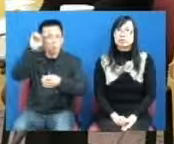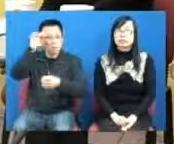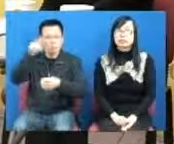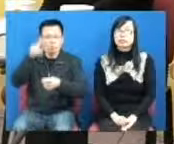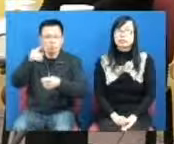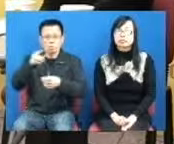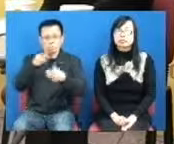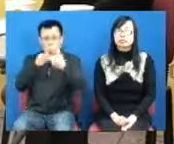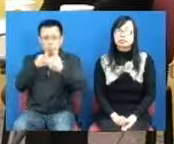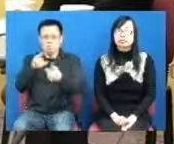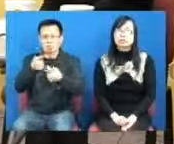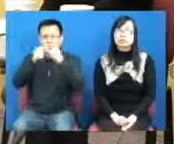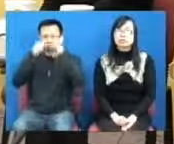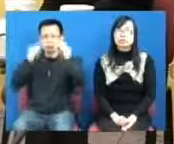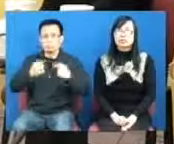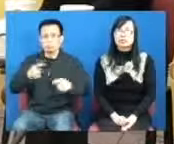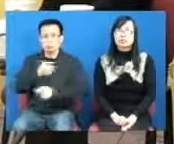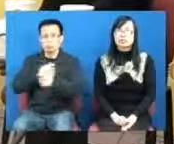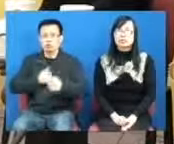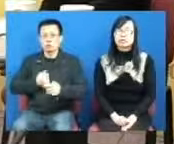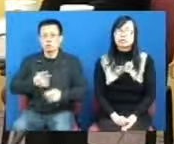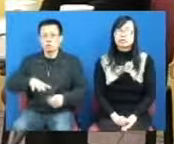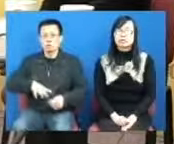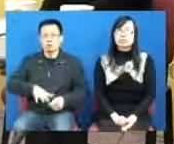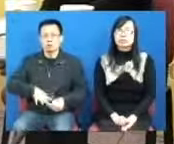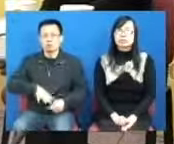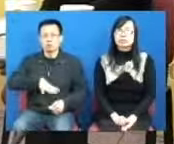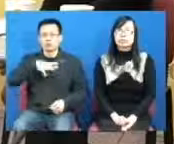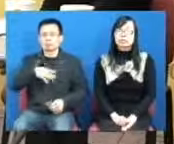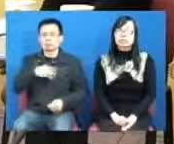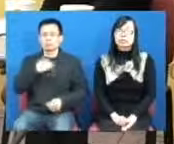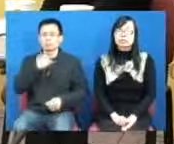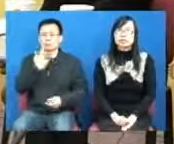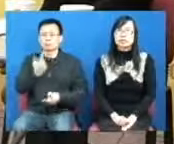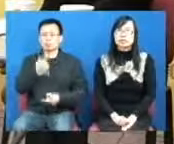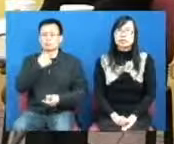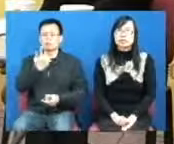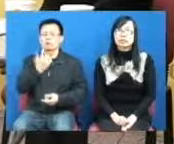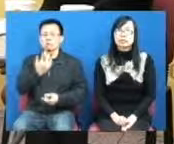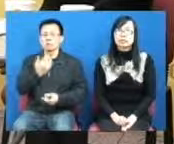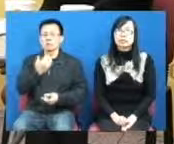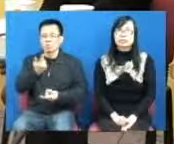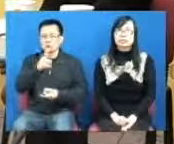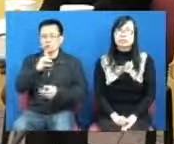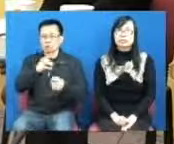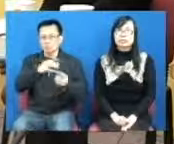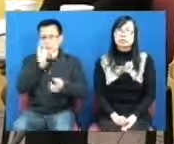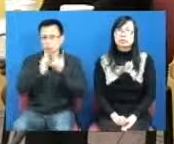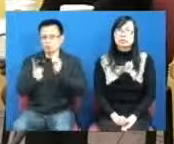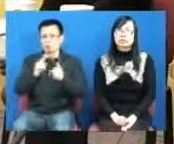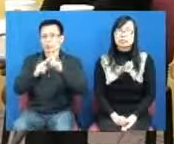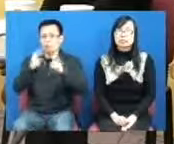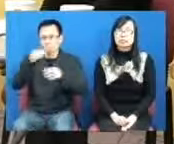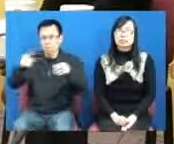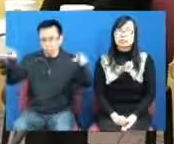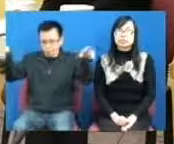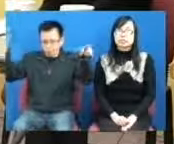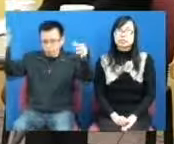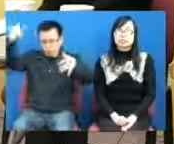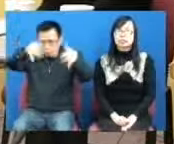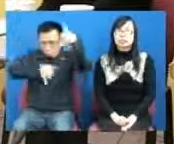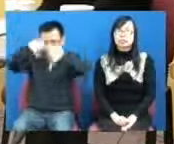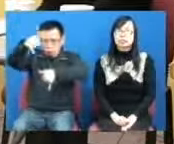預選案是不滿的話我想大家跟我們無論你是打工仔也好無論你是甚麼人也好你們都一起3